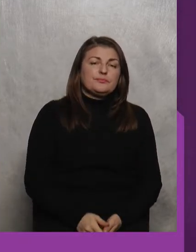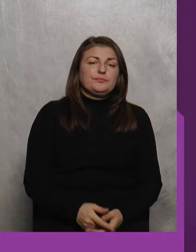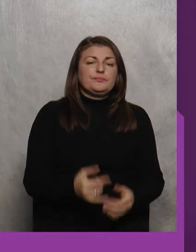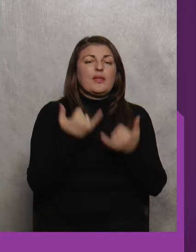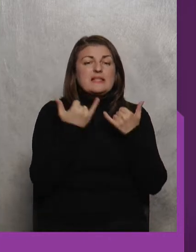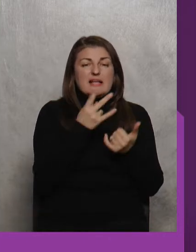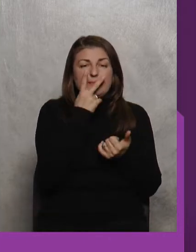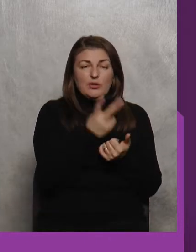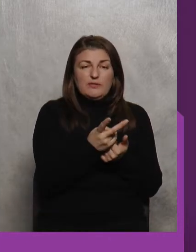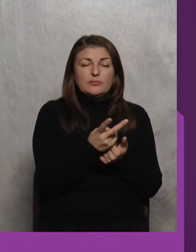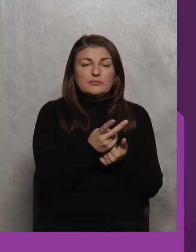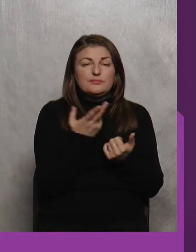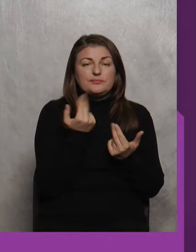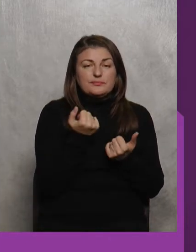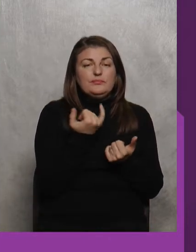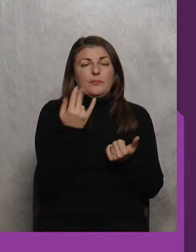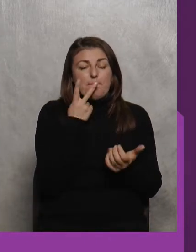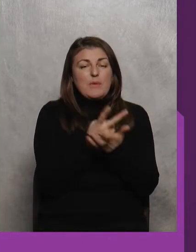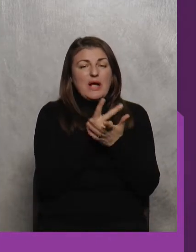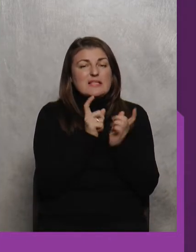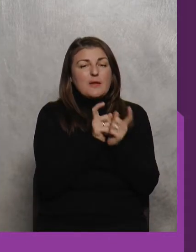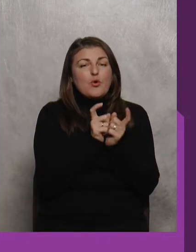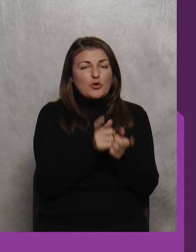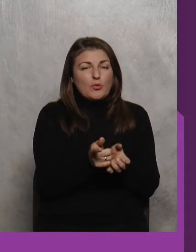зараз подивимося, показати боротьбу